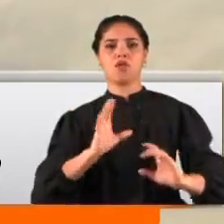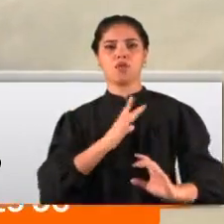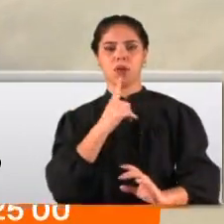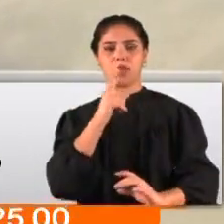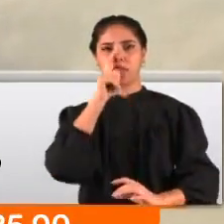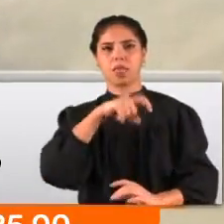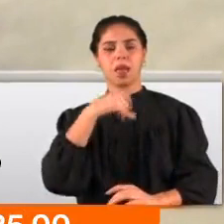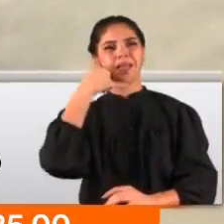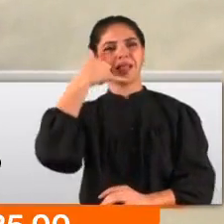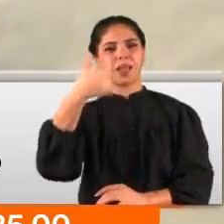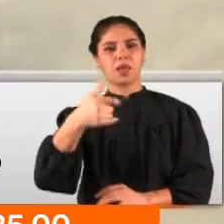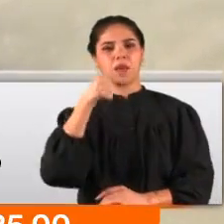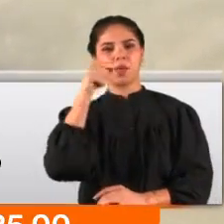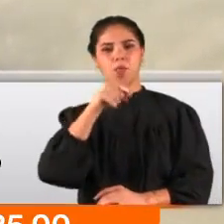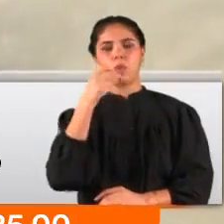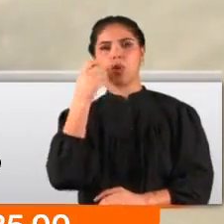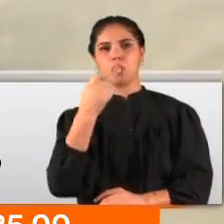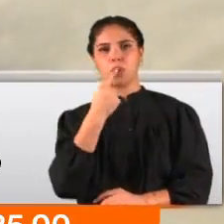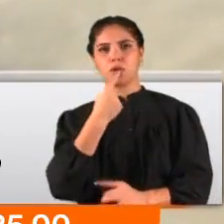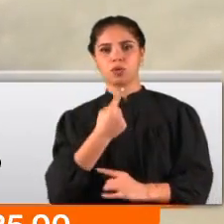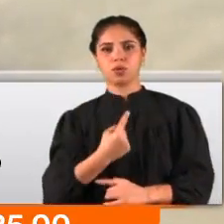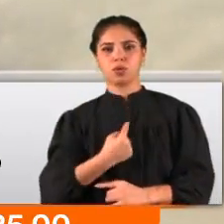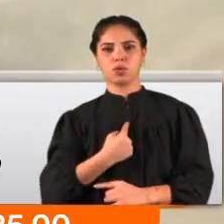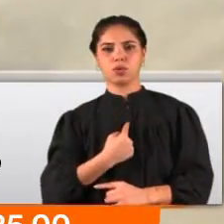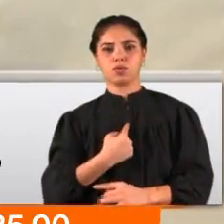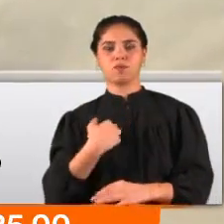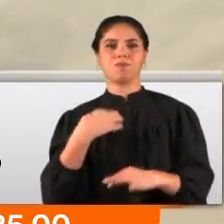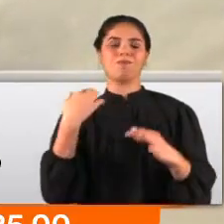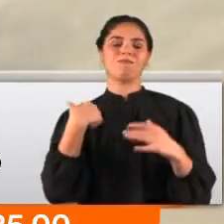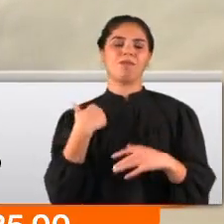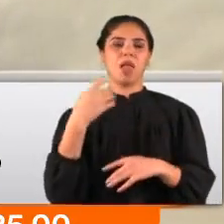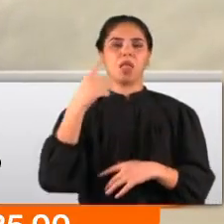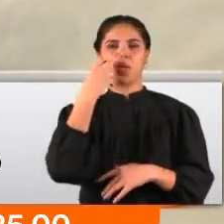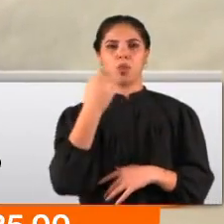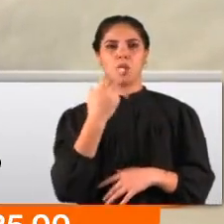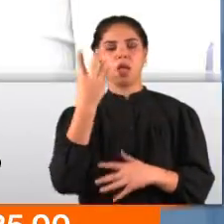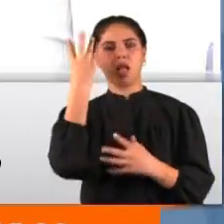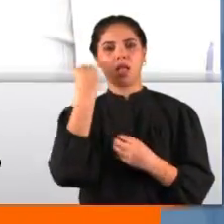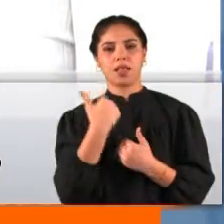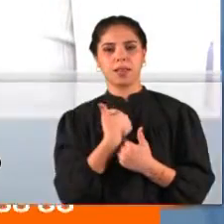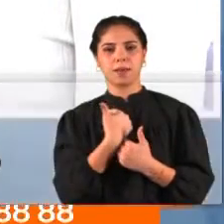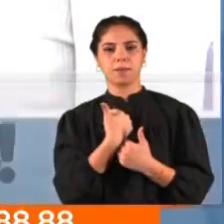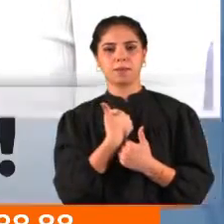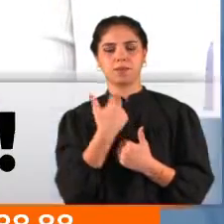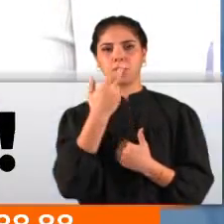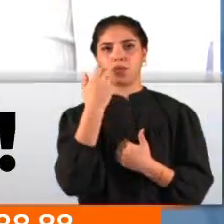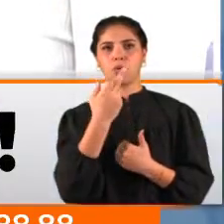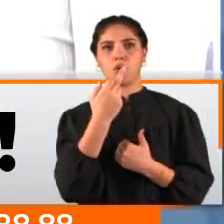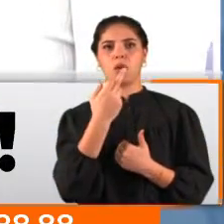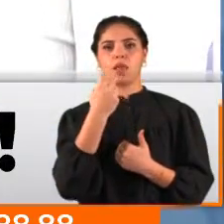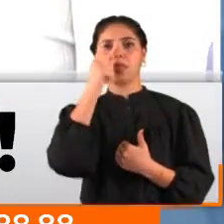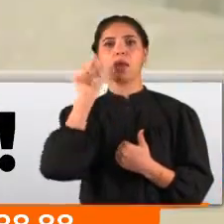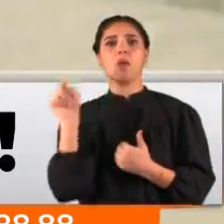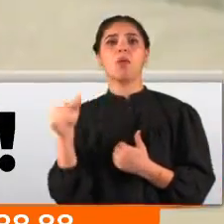ulaştım. Dayısı da bana dolandırıldığını söyleyince ben artık dolandırıldığımızdan emin oldum. Üstelik dolandırılan bir tek